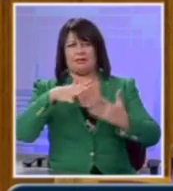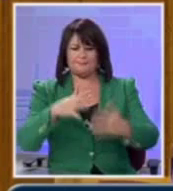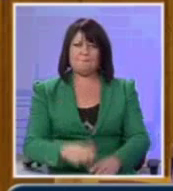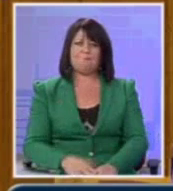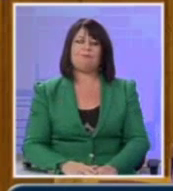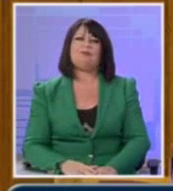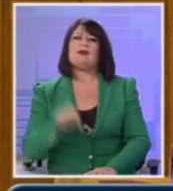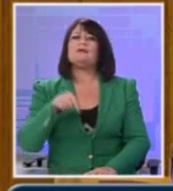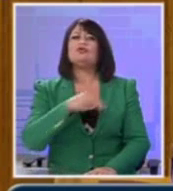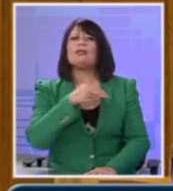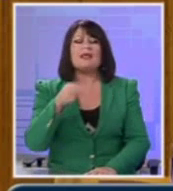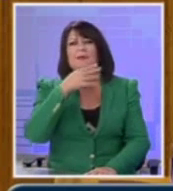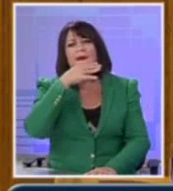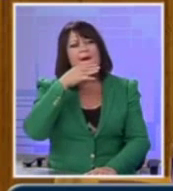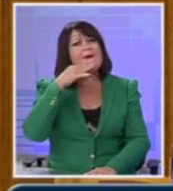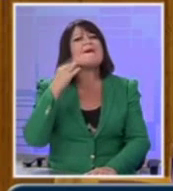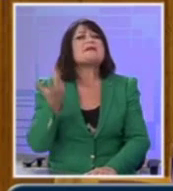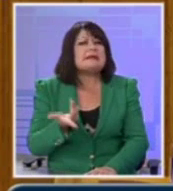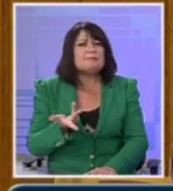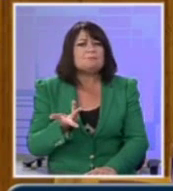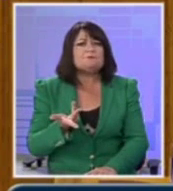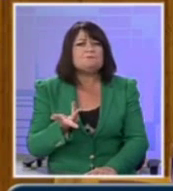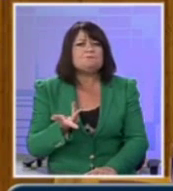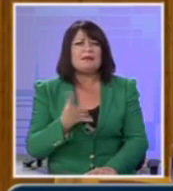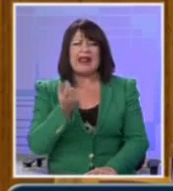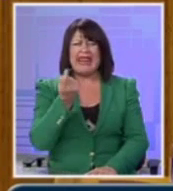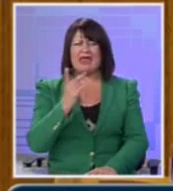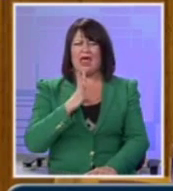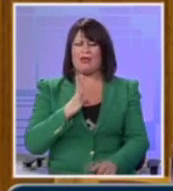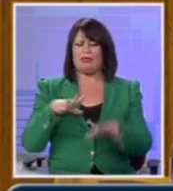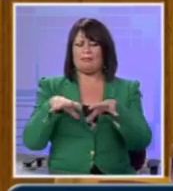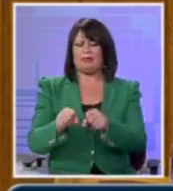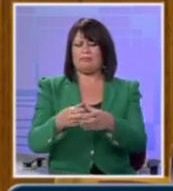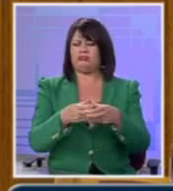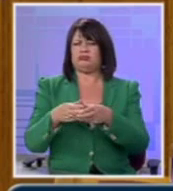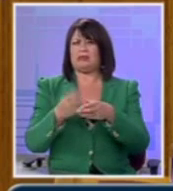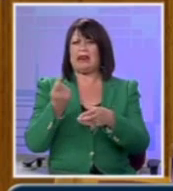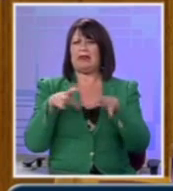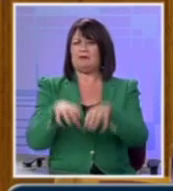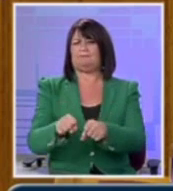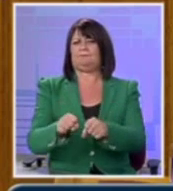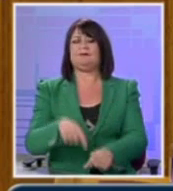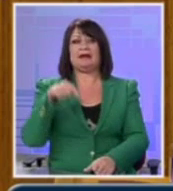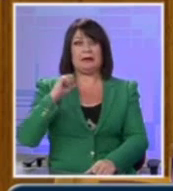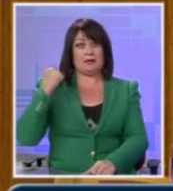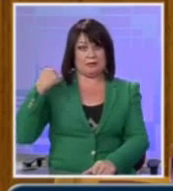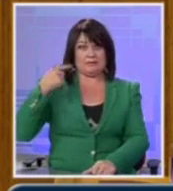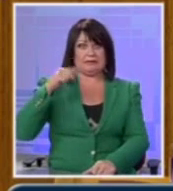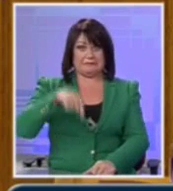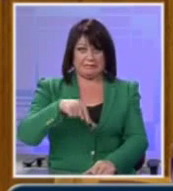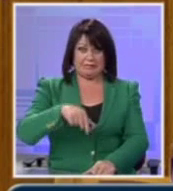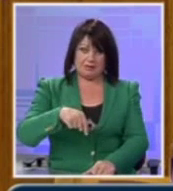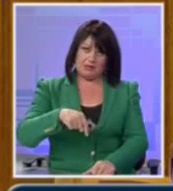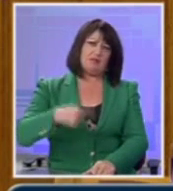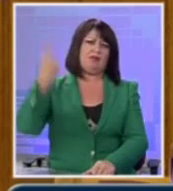Αποτέλεσαν τον τομέα ανατροφοδότησης μιας ιδιότυπης ολιγαρχίας. Χθες και σήμερα ακούσαμε κριτική από τα κόμματα